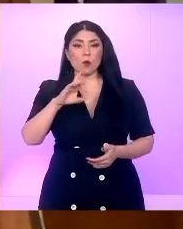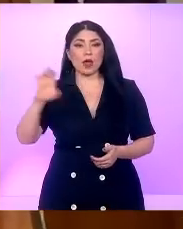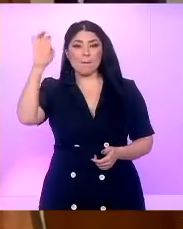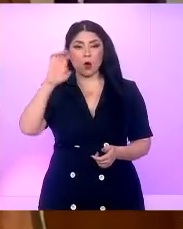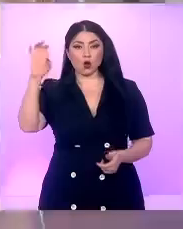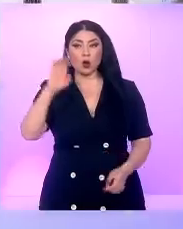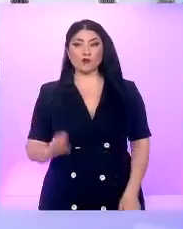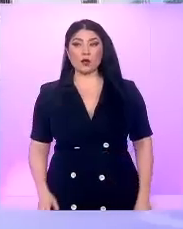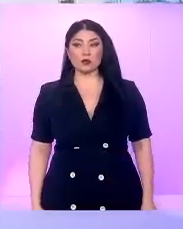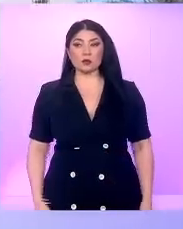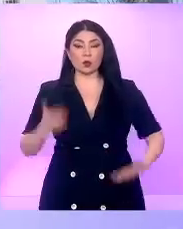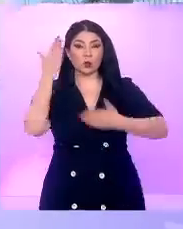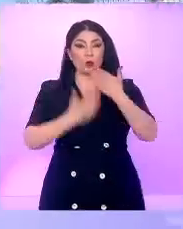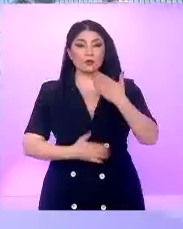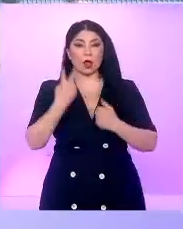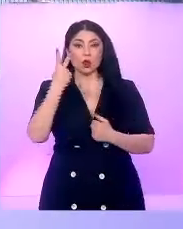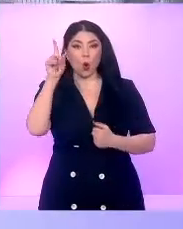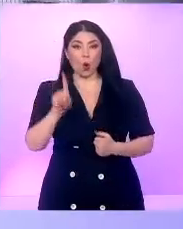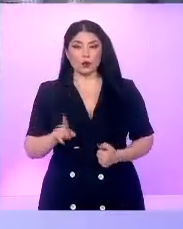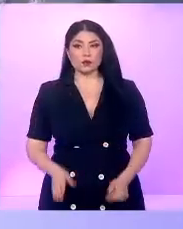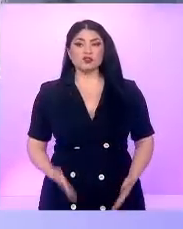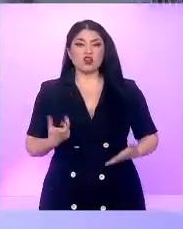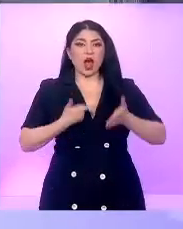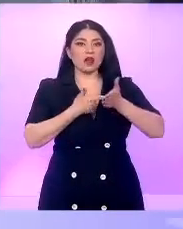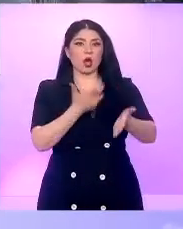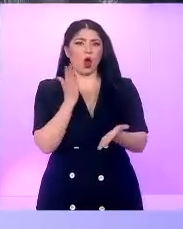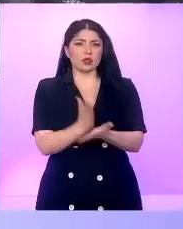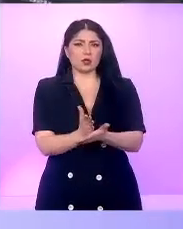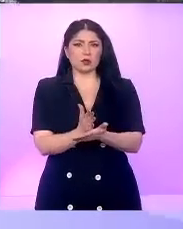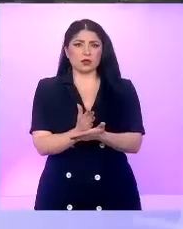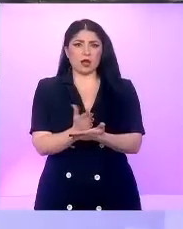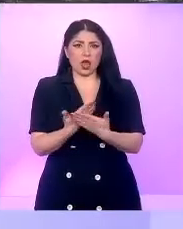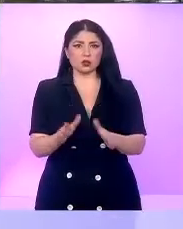Moldova, în ultimele 2 luni, la începutul acestui an.